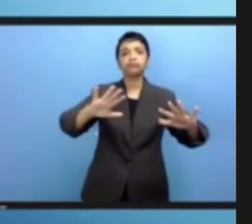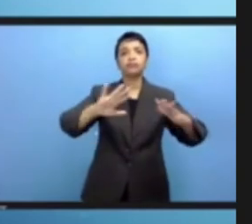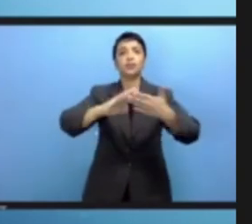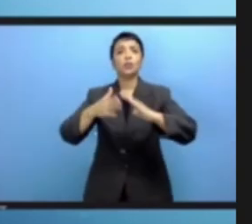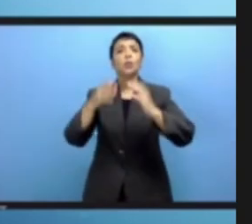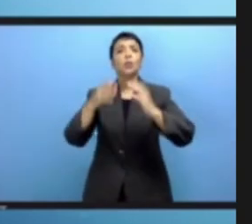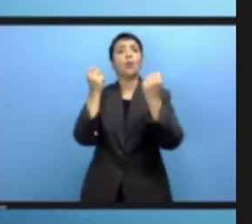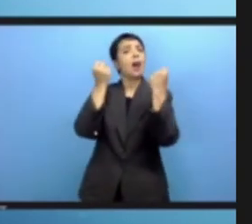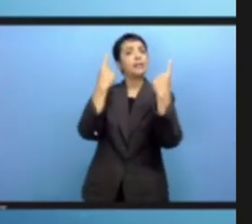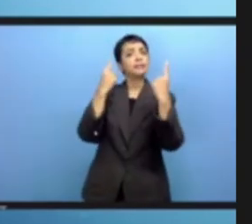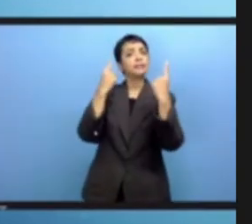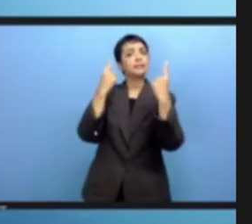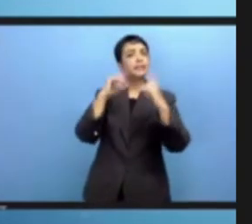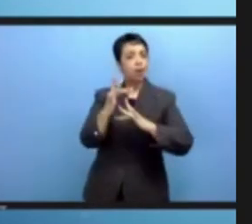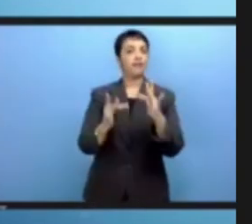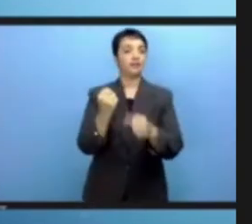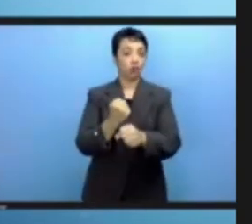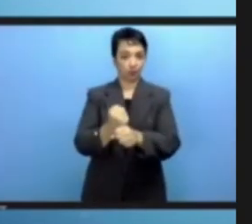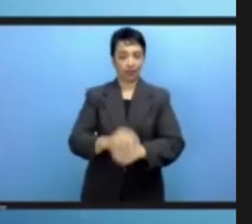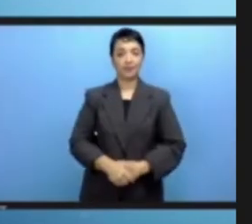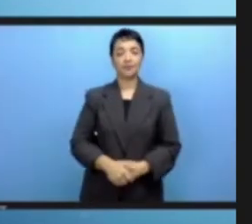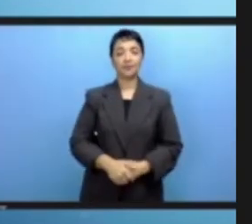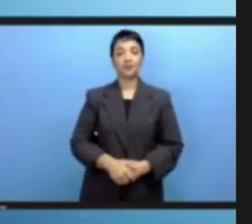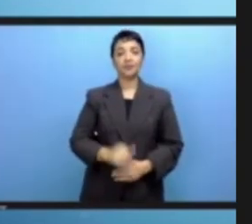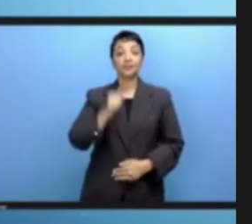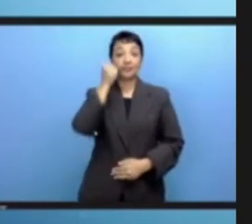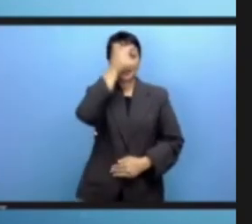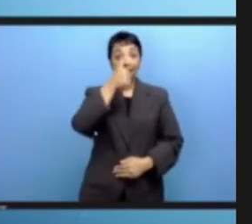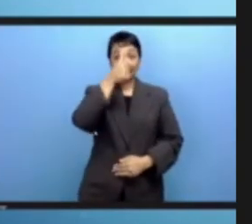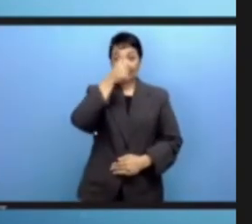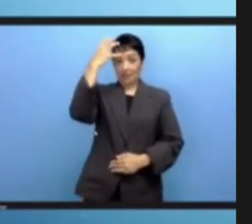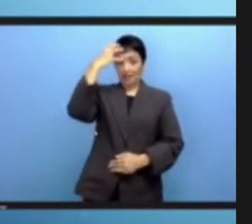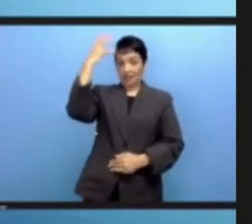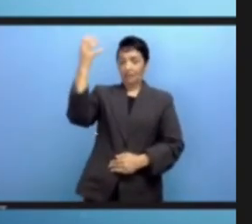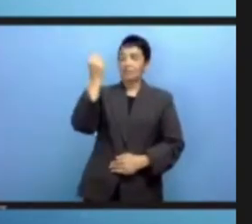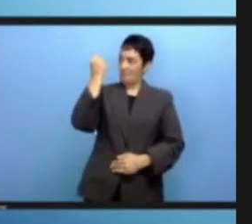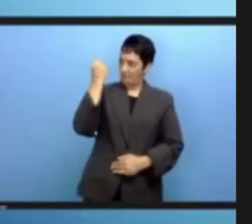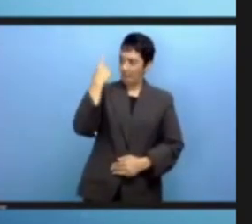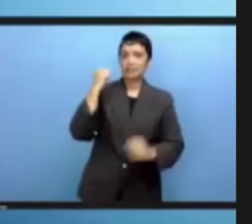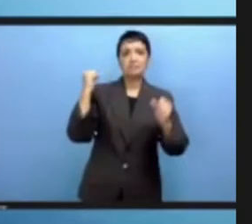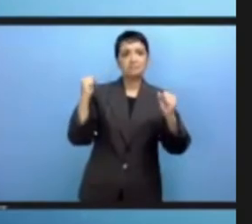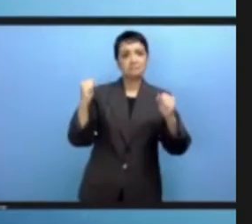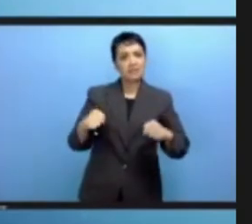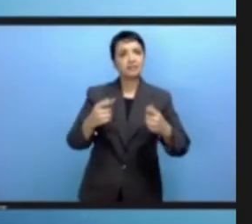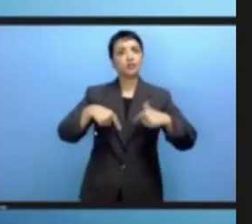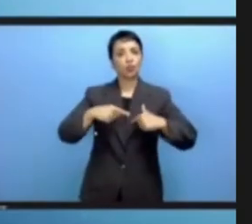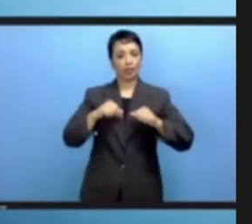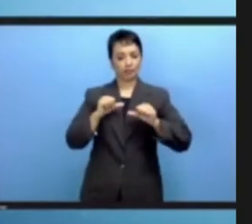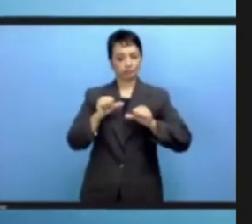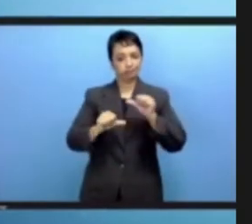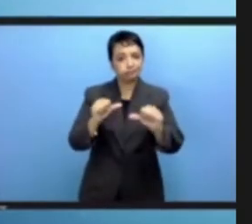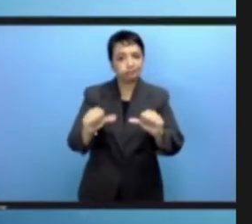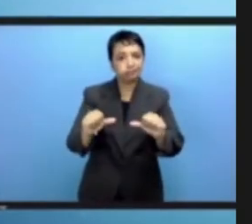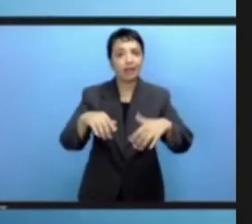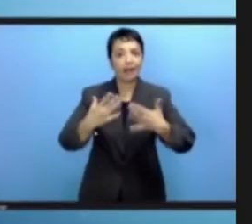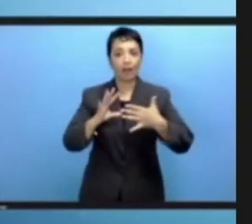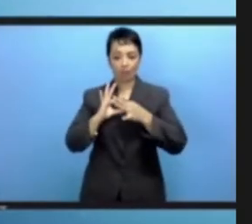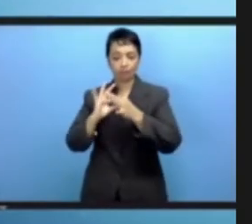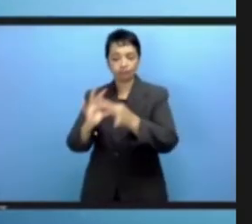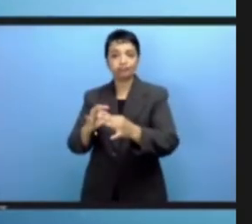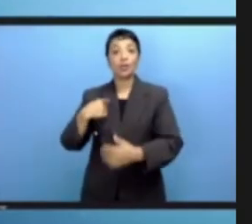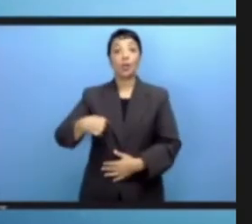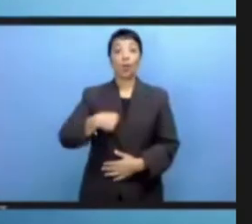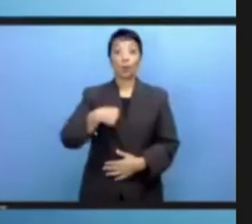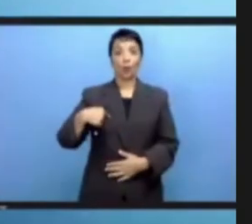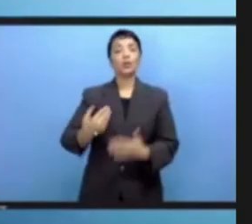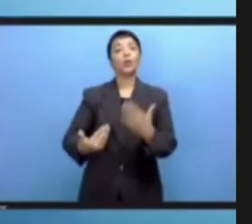sensibilise la population sur des points relatifs. Le gouvernement éthiopien reconnaît la nécessité et les